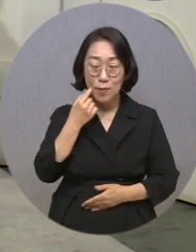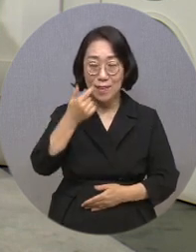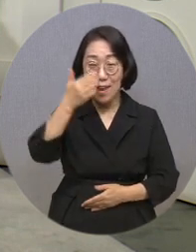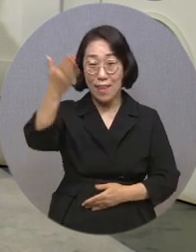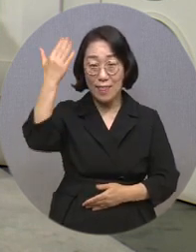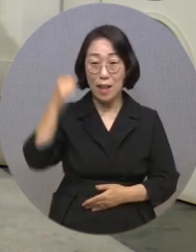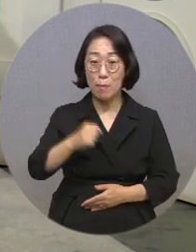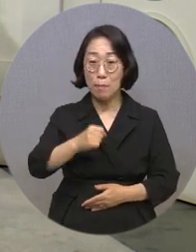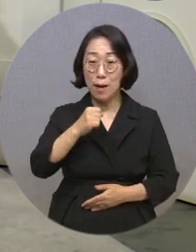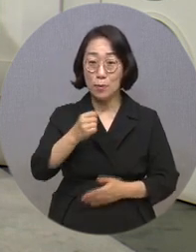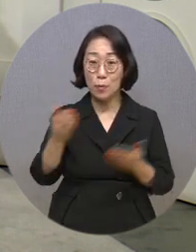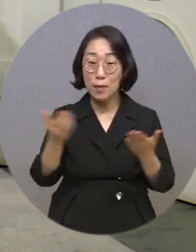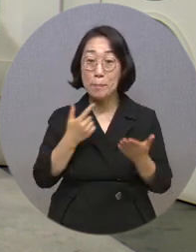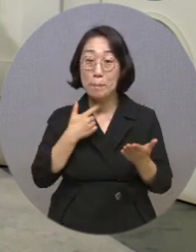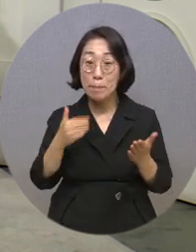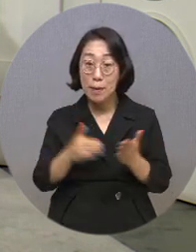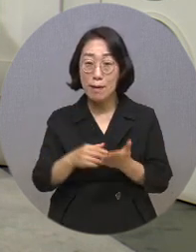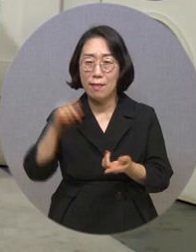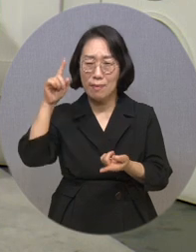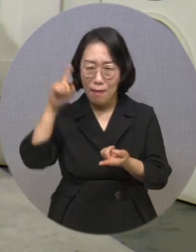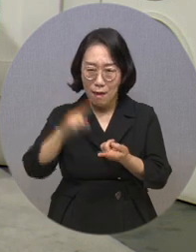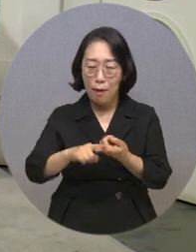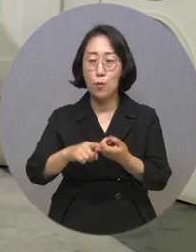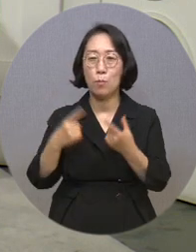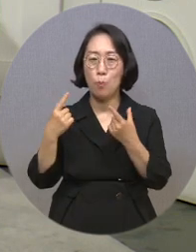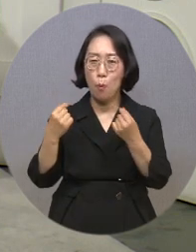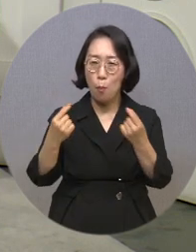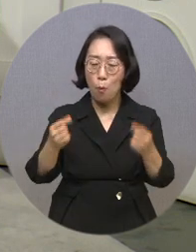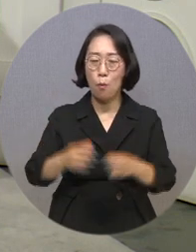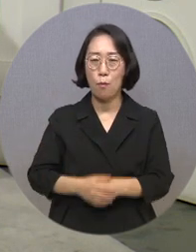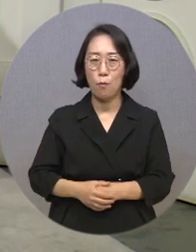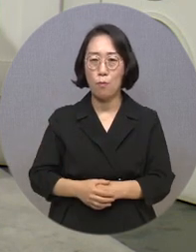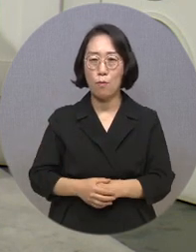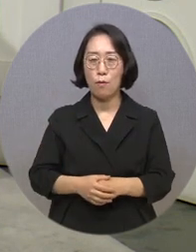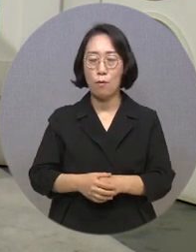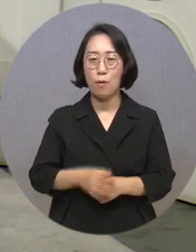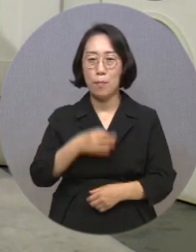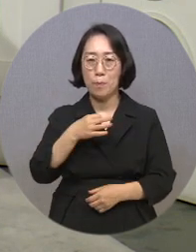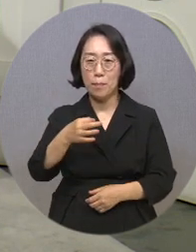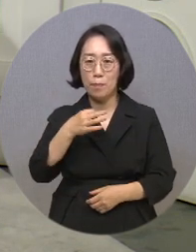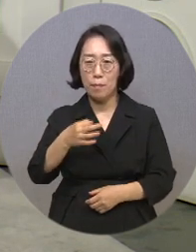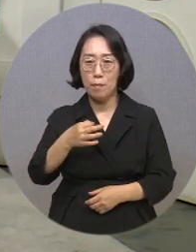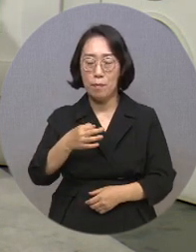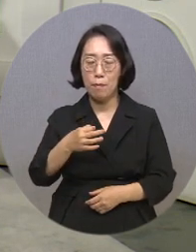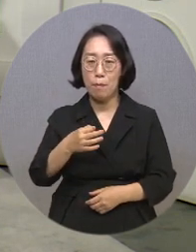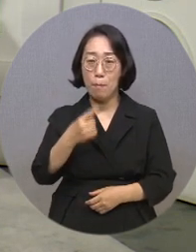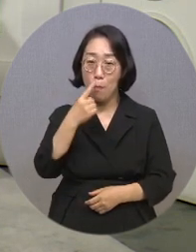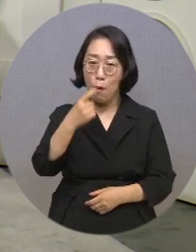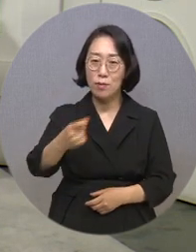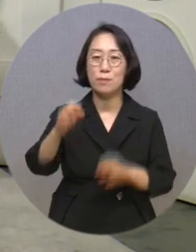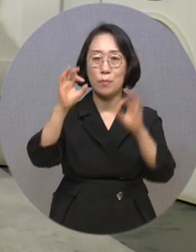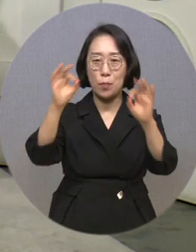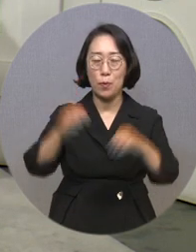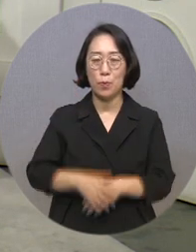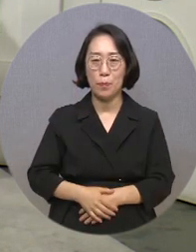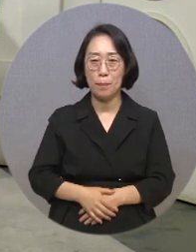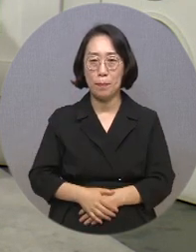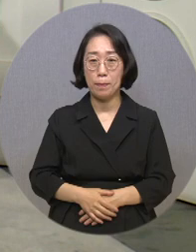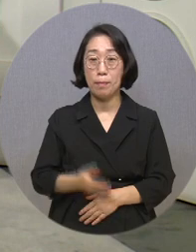목소리로 네. 낭송을 하시니까 돋보이는 것 같습니다. 아유, 고맙습니다. 예,